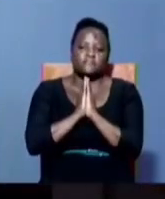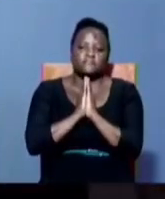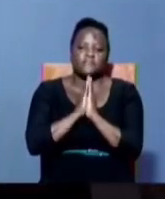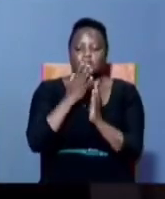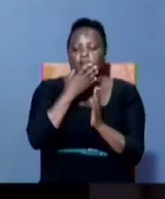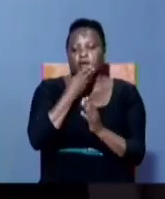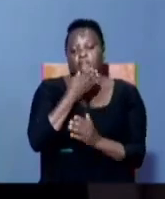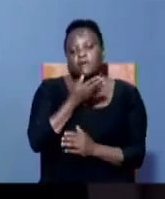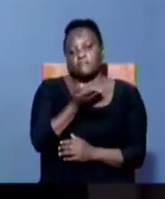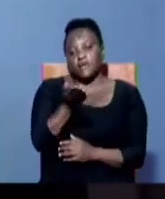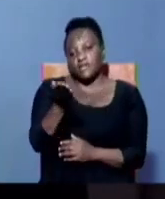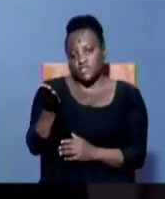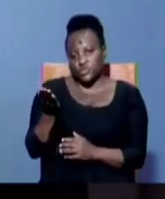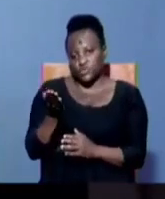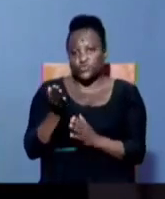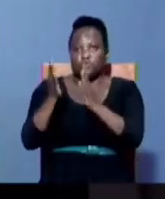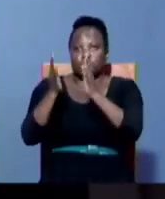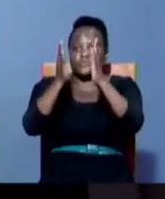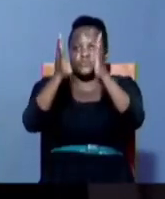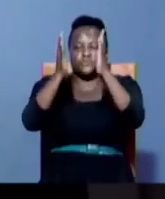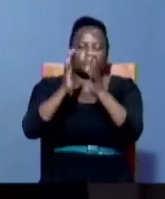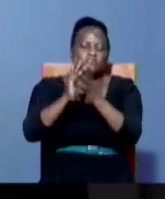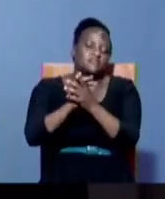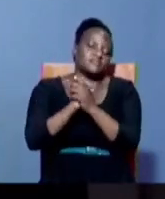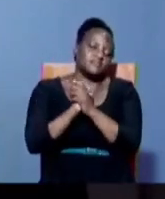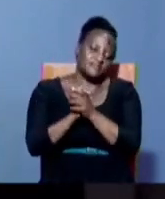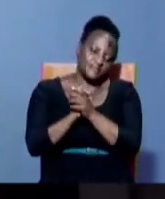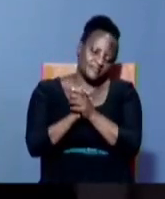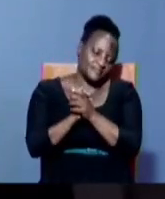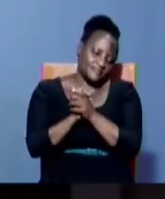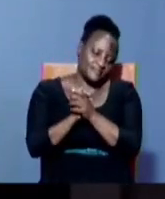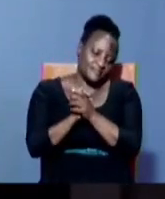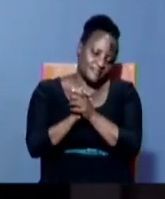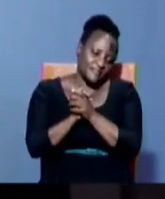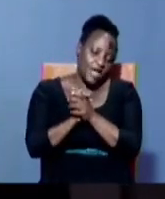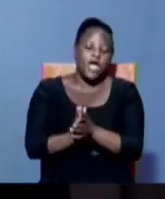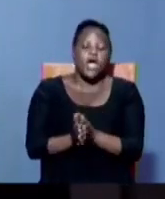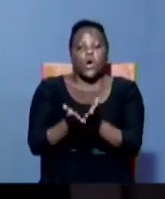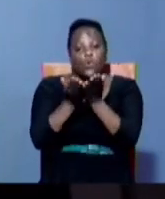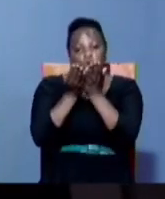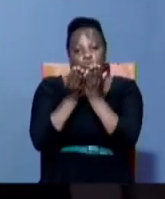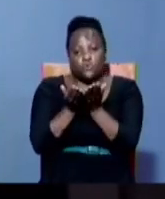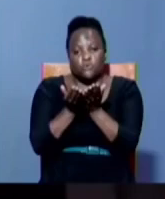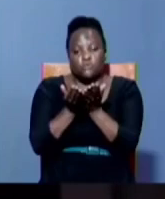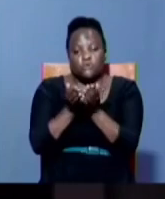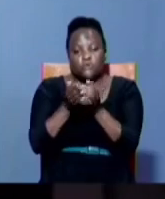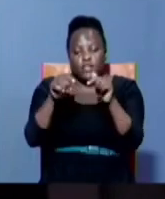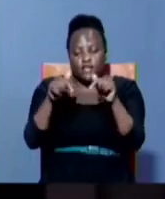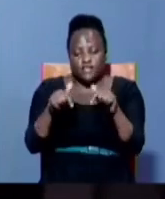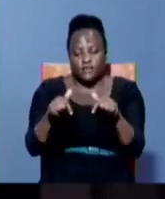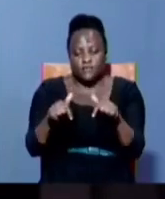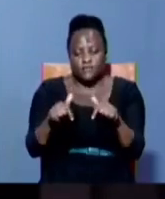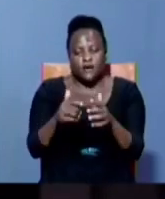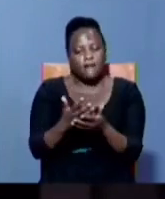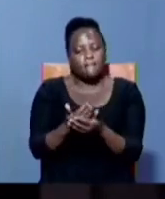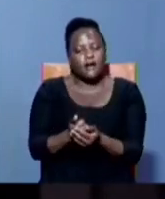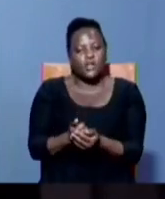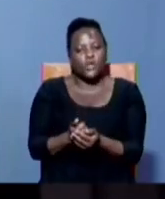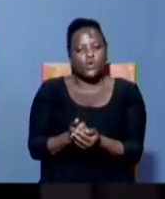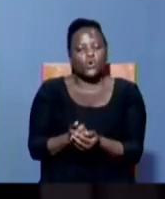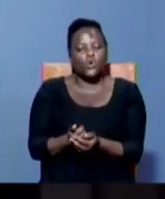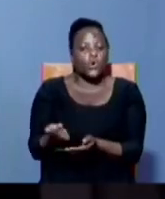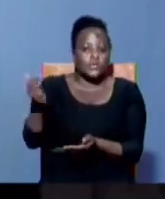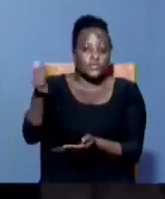Baba yetu wa mbinguni, asante mno kwa somo la leo ambalo kwalo